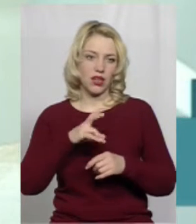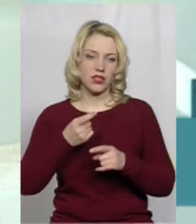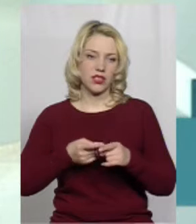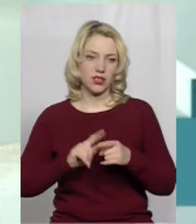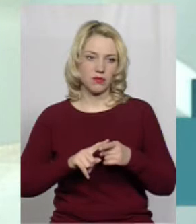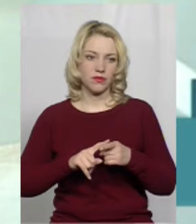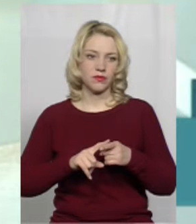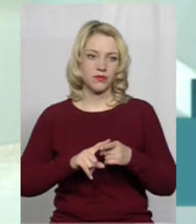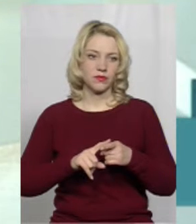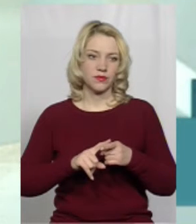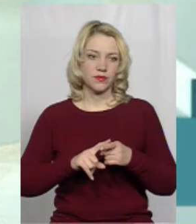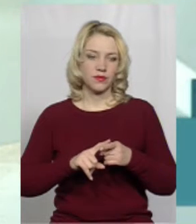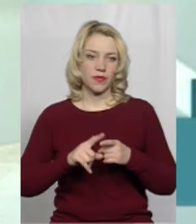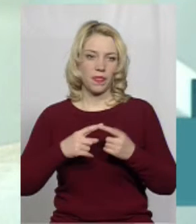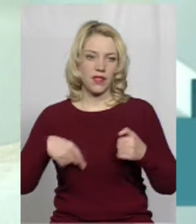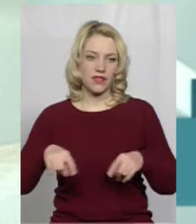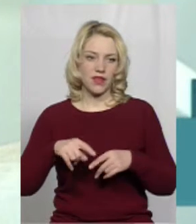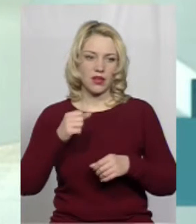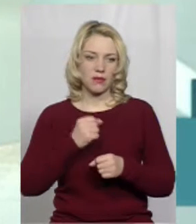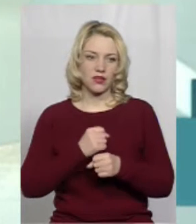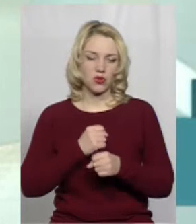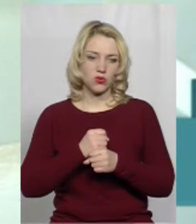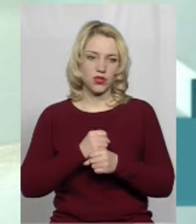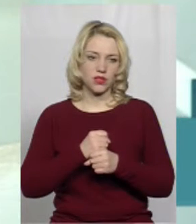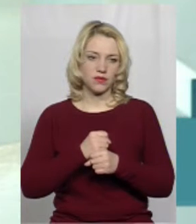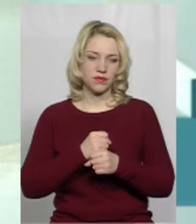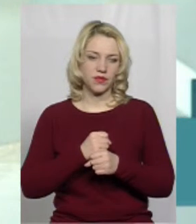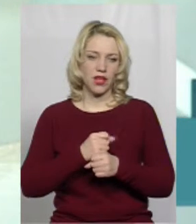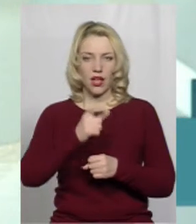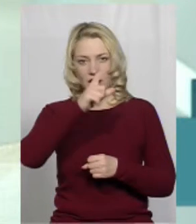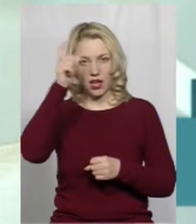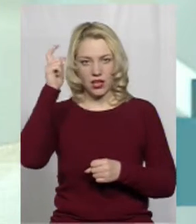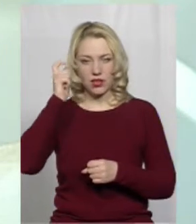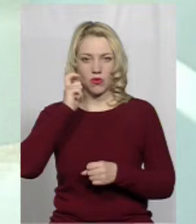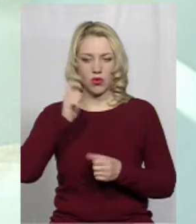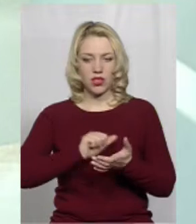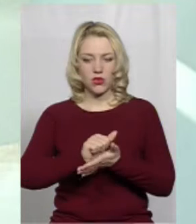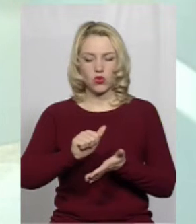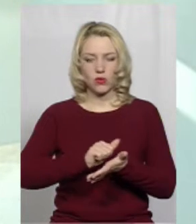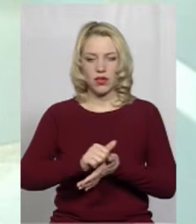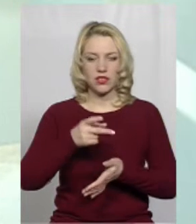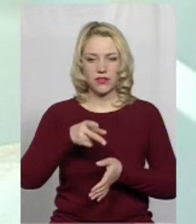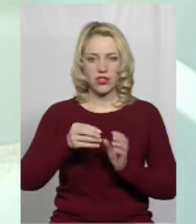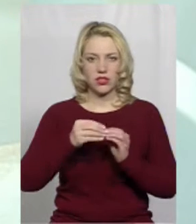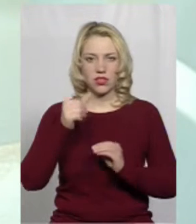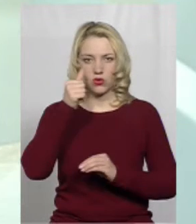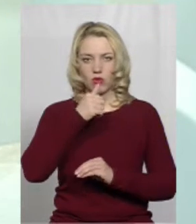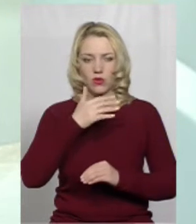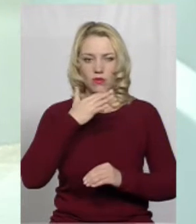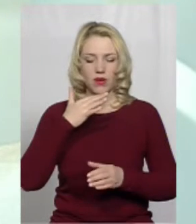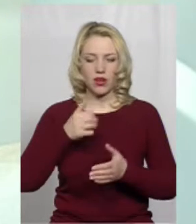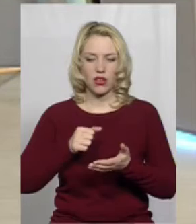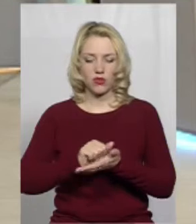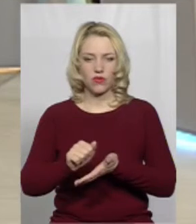цим в цій сфері працює Академія української преси. З 2010 року багато дуже